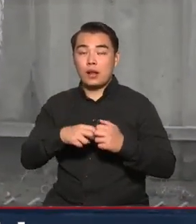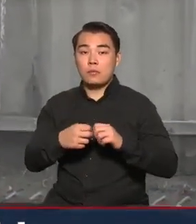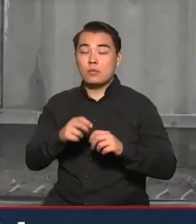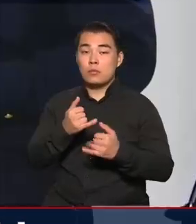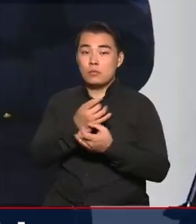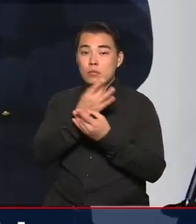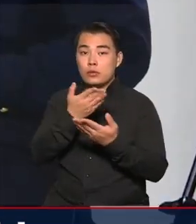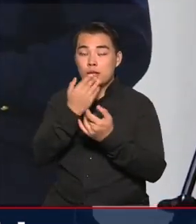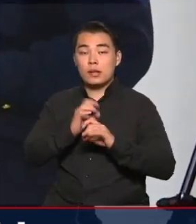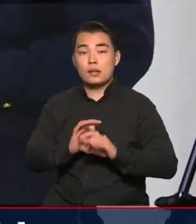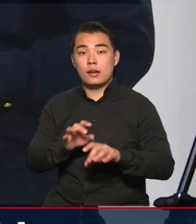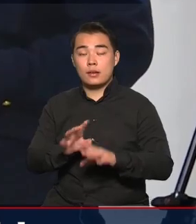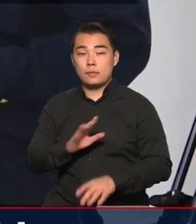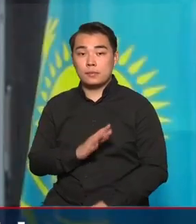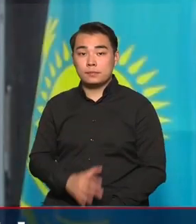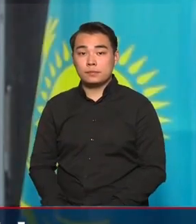айтқан.